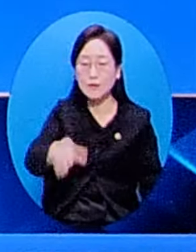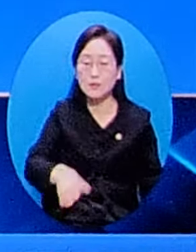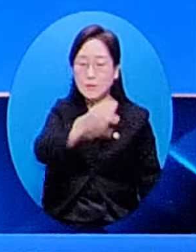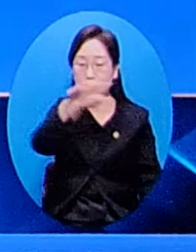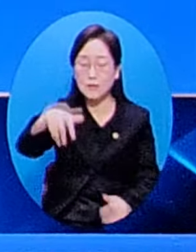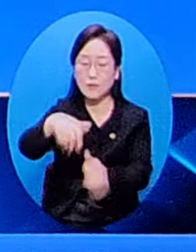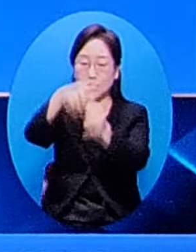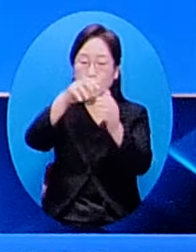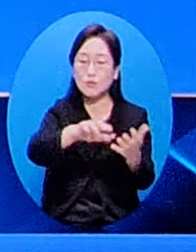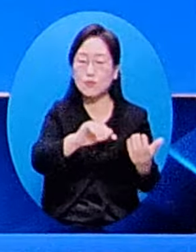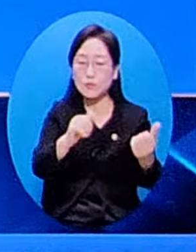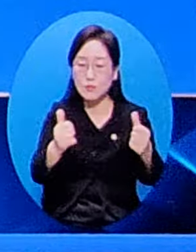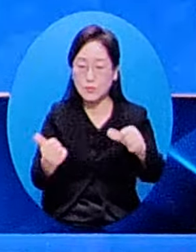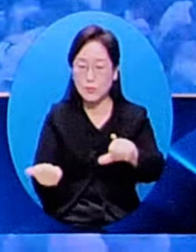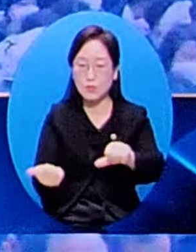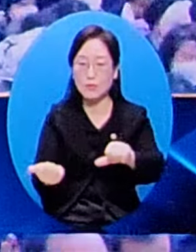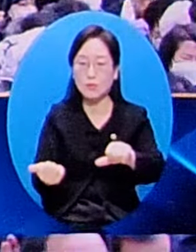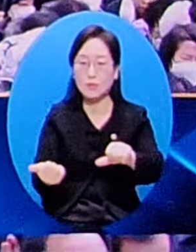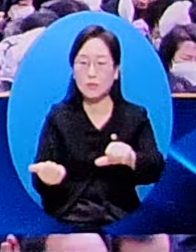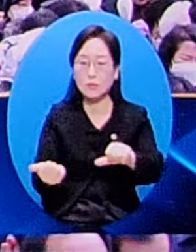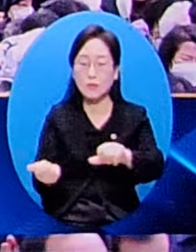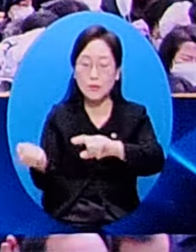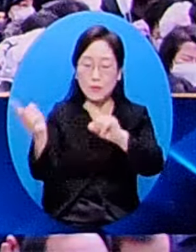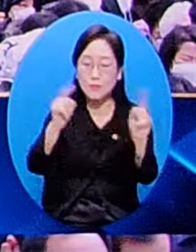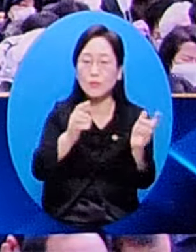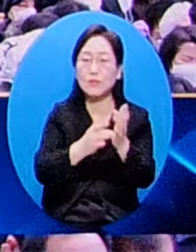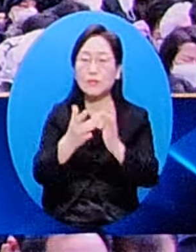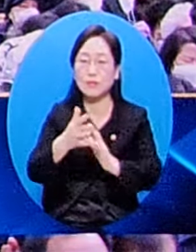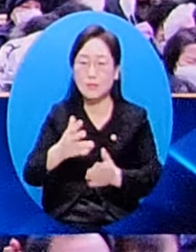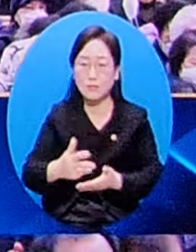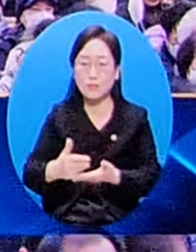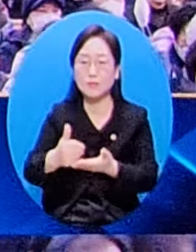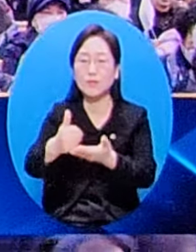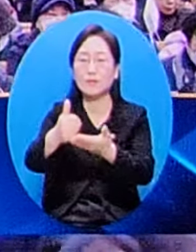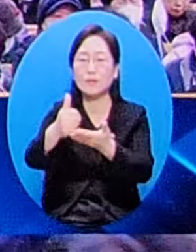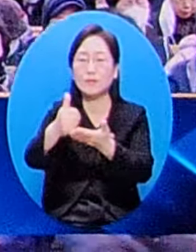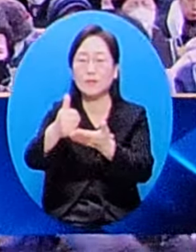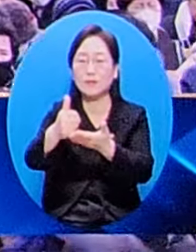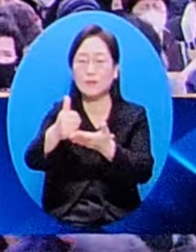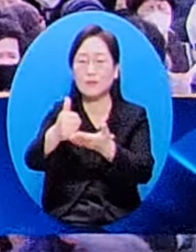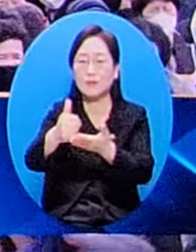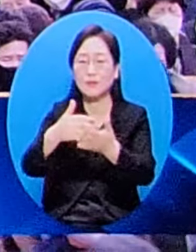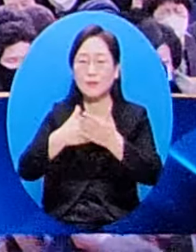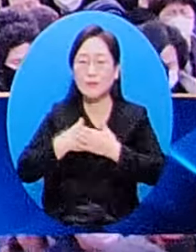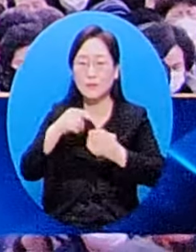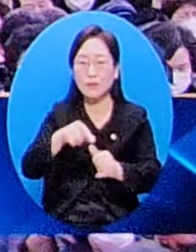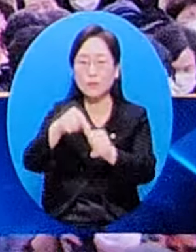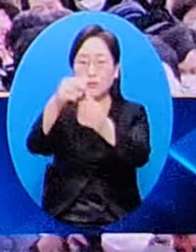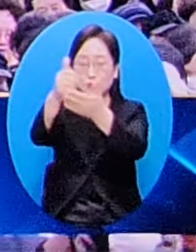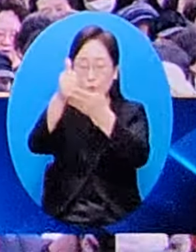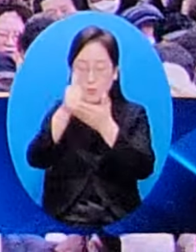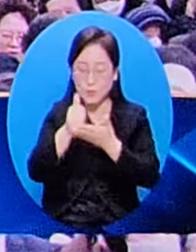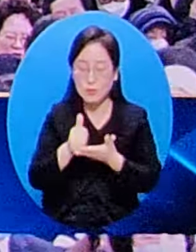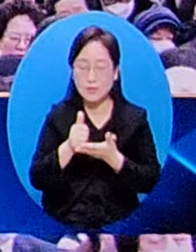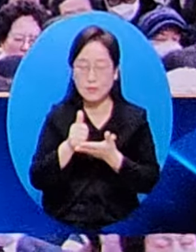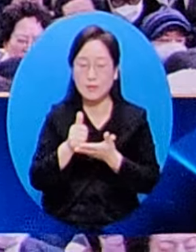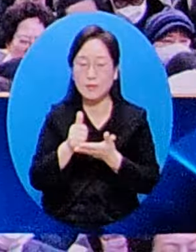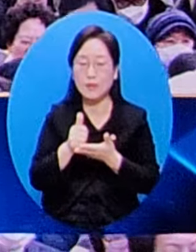십자가에서 죽으시고 부활하신 예수님을 제9조로 모셔드립니다.